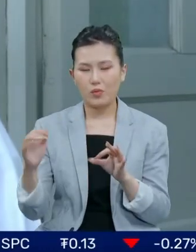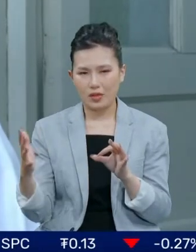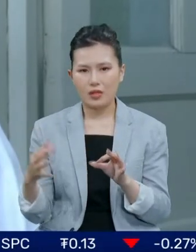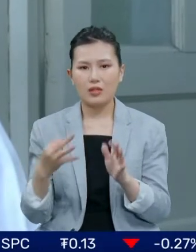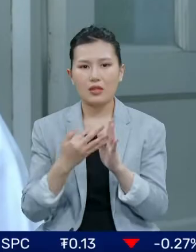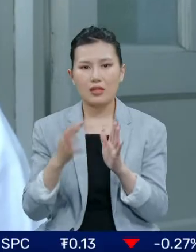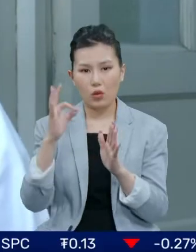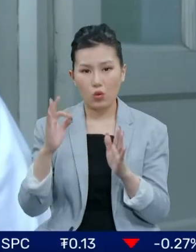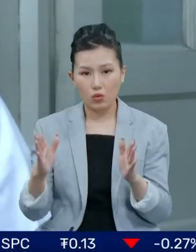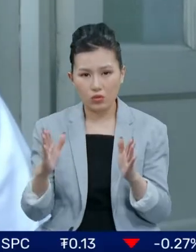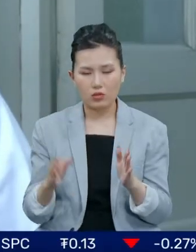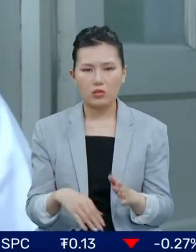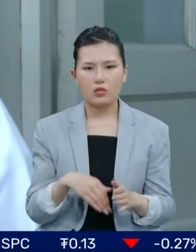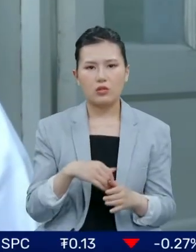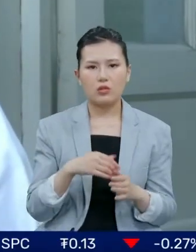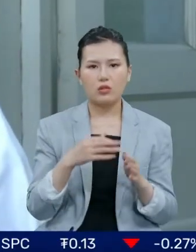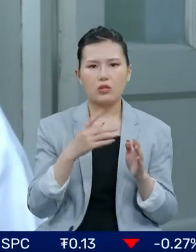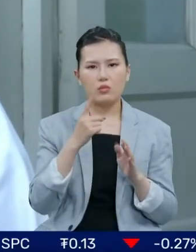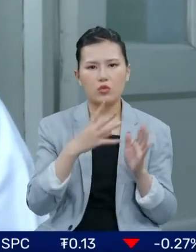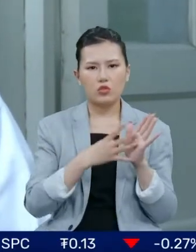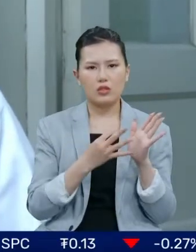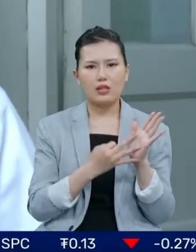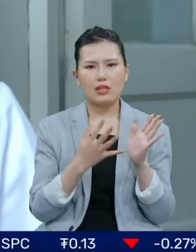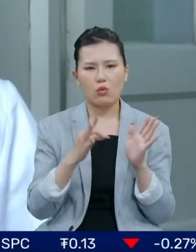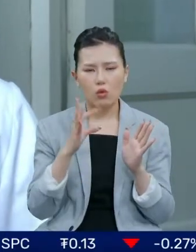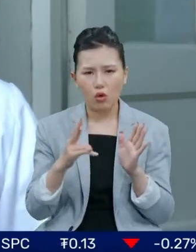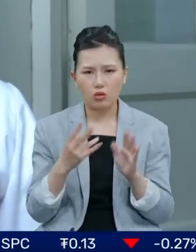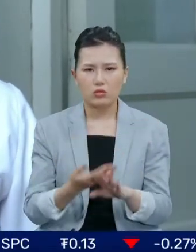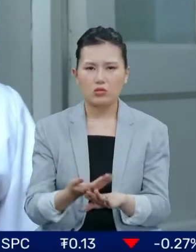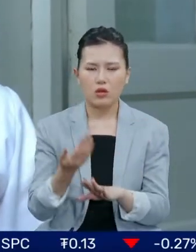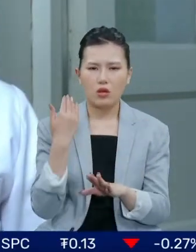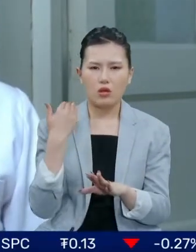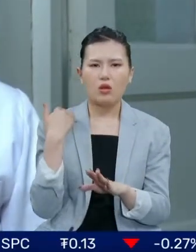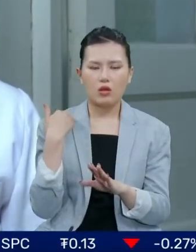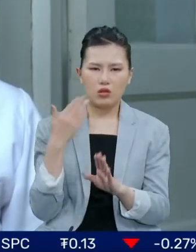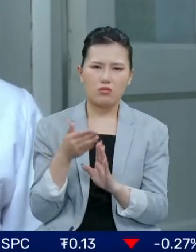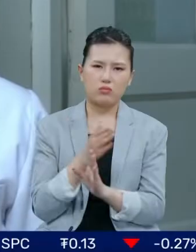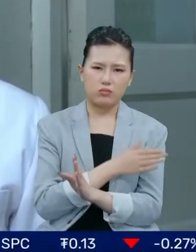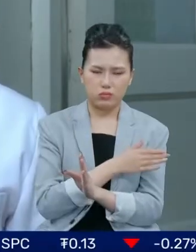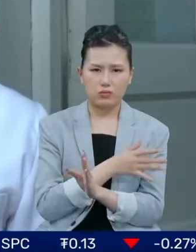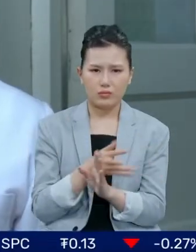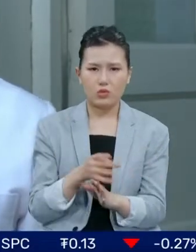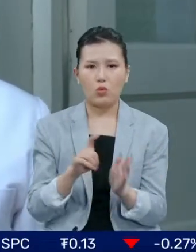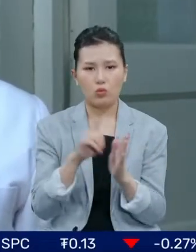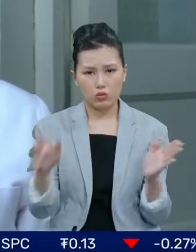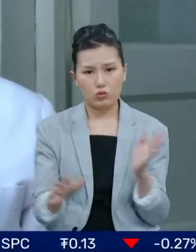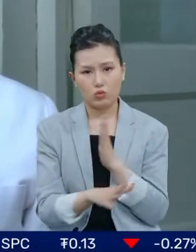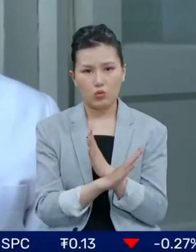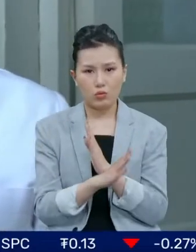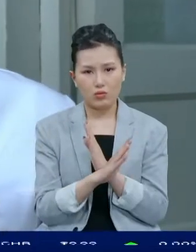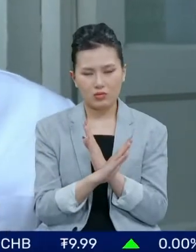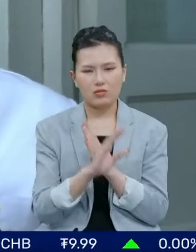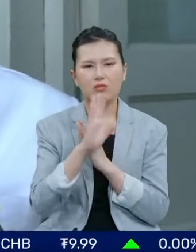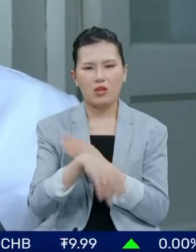өмнө боёо одоо 85 оноос өмнө байдаг. За эдгээр нь болохоор насжилт нь одоогор дууссан. Гэтэл бид хэд яах тодорхой хэмжээгээр